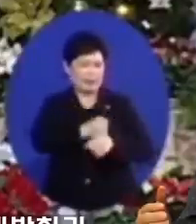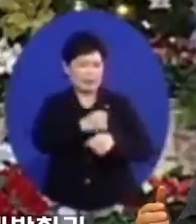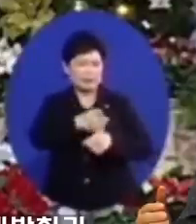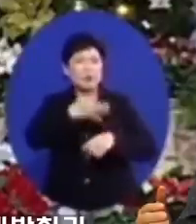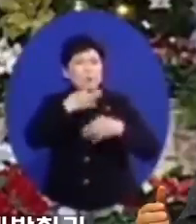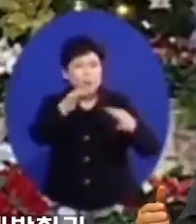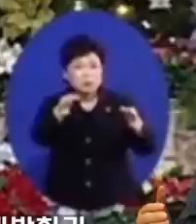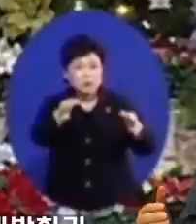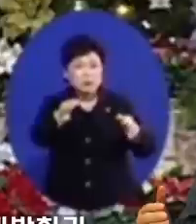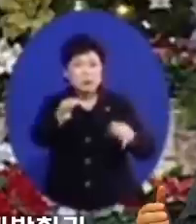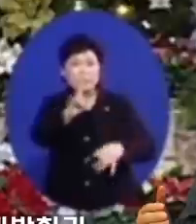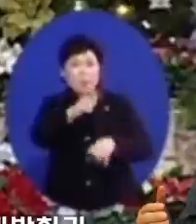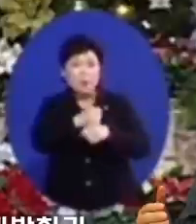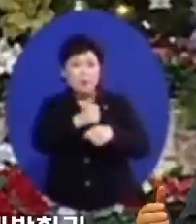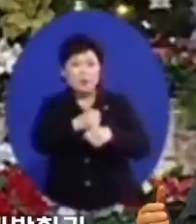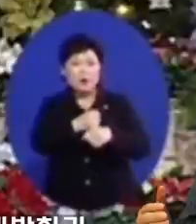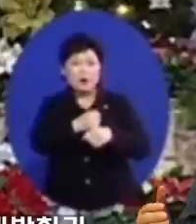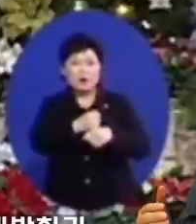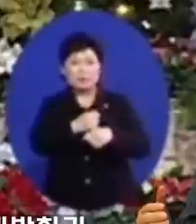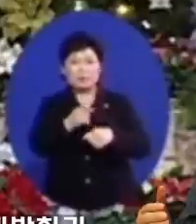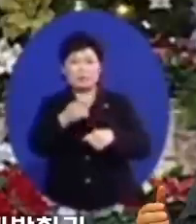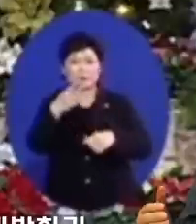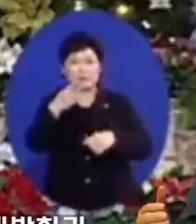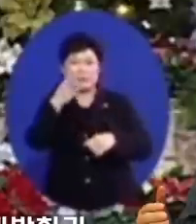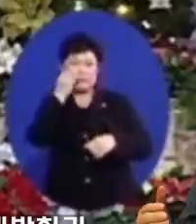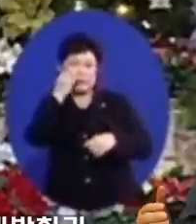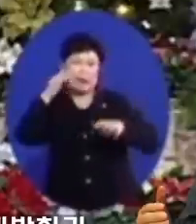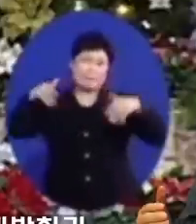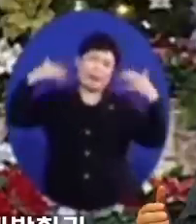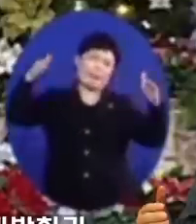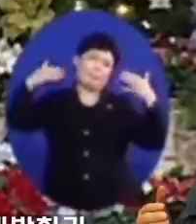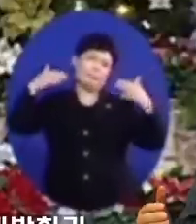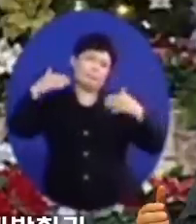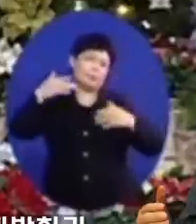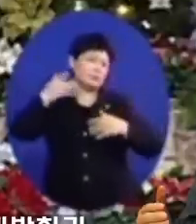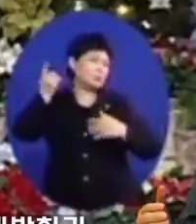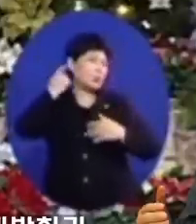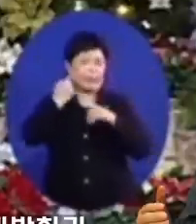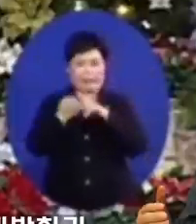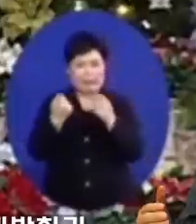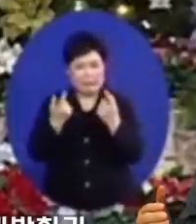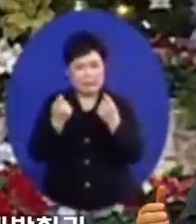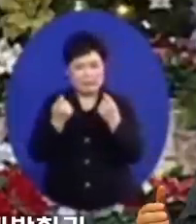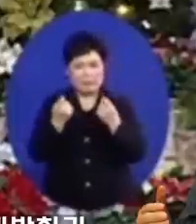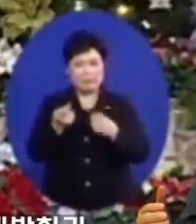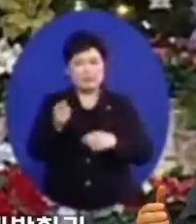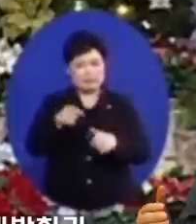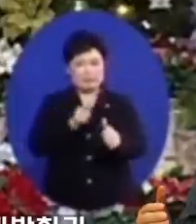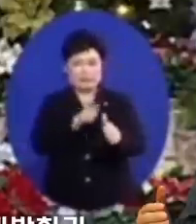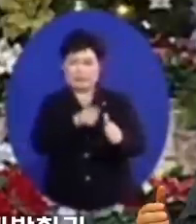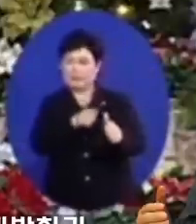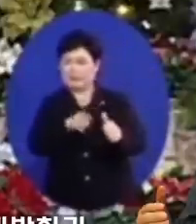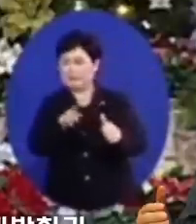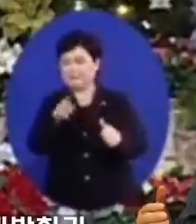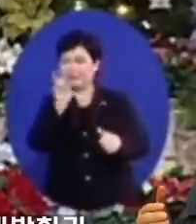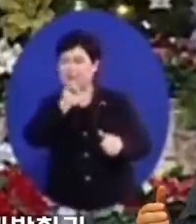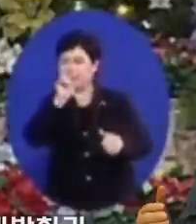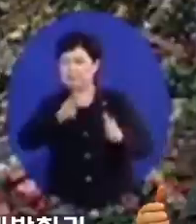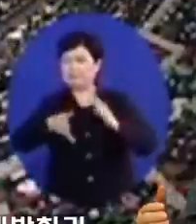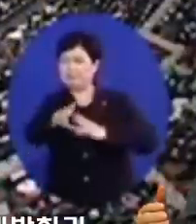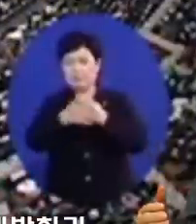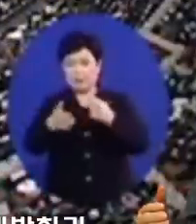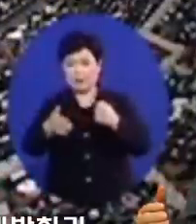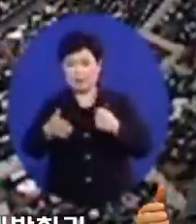목소리는 마치 등문에서 나는 바람소리 같다, 문풍기 소리 같다. 자네는 전혀 승악가로서의 자질이